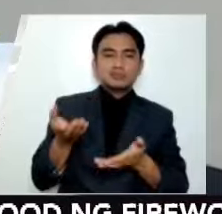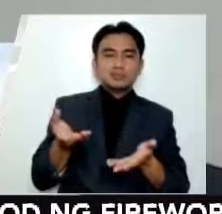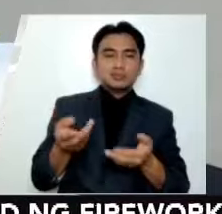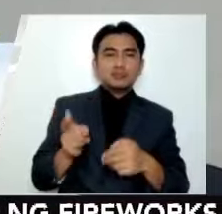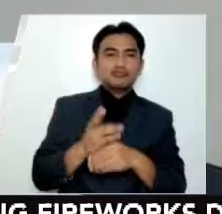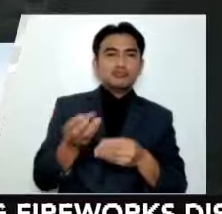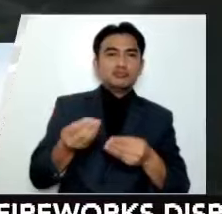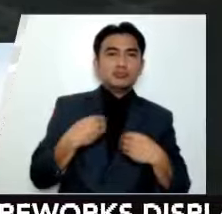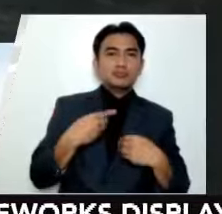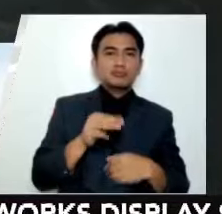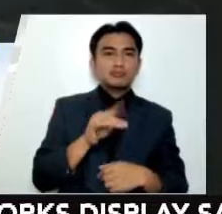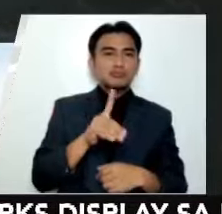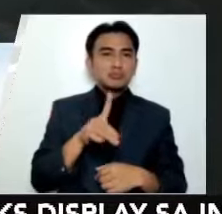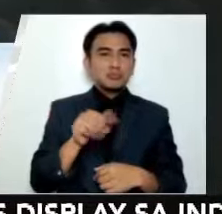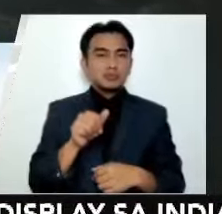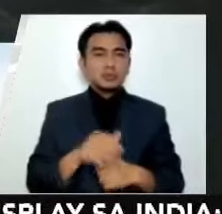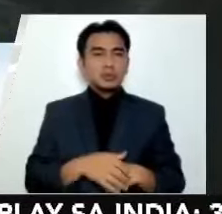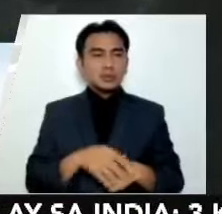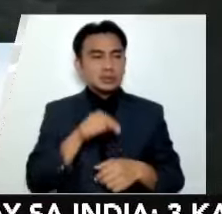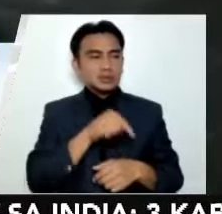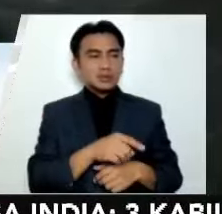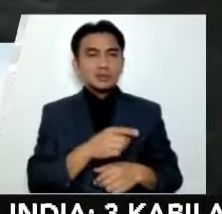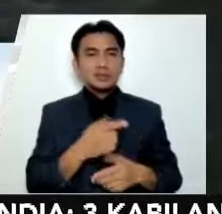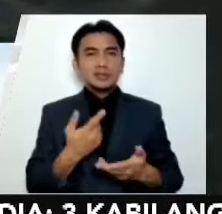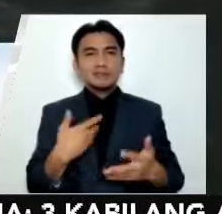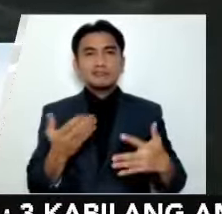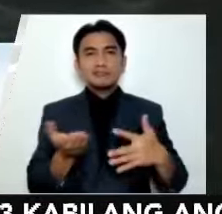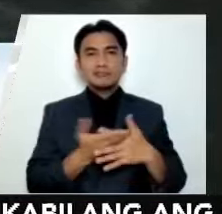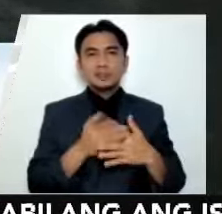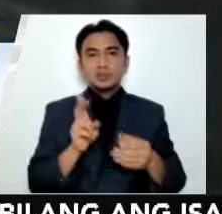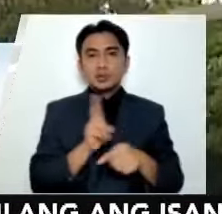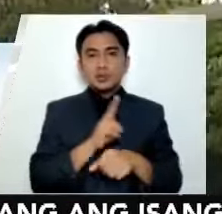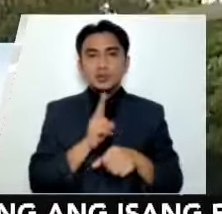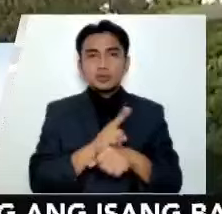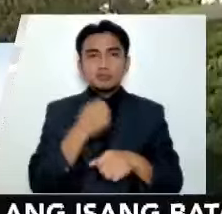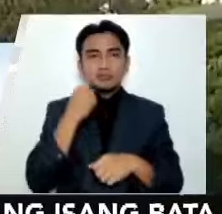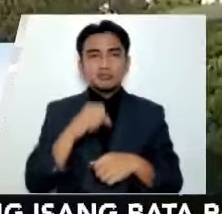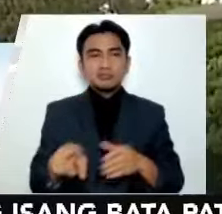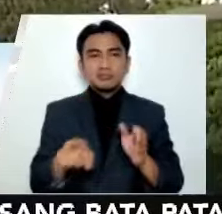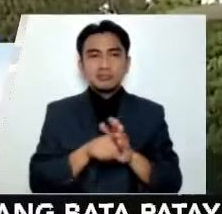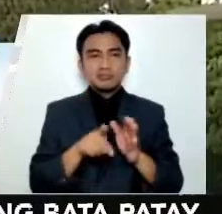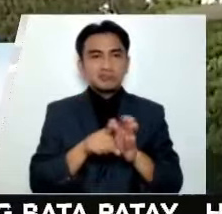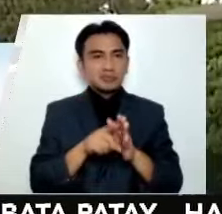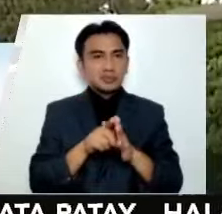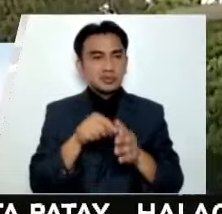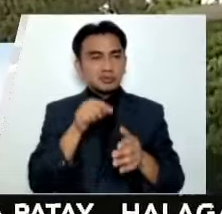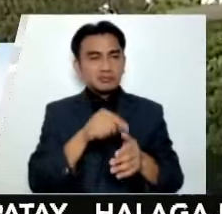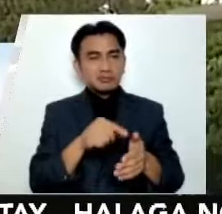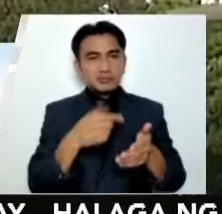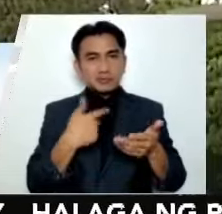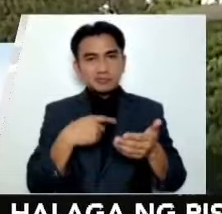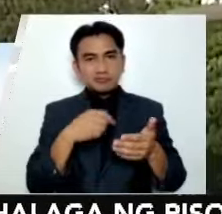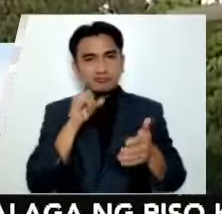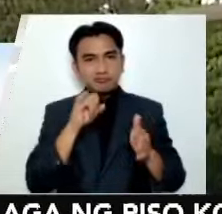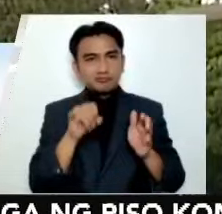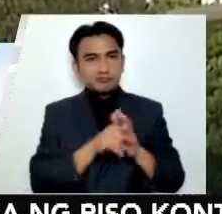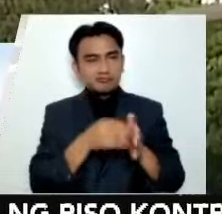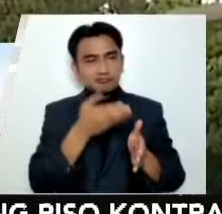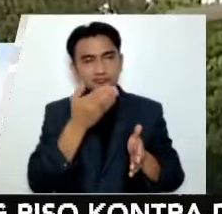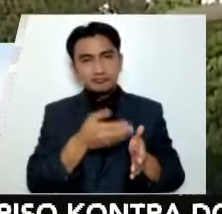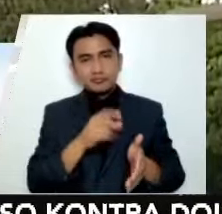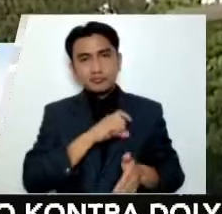ng reklamong usurpation of authority at illegal use of insignia. Nakikipag-ugnayan ng MMDA sa HPG